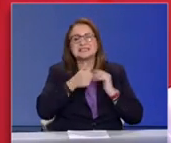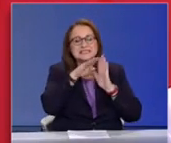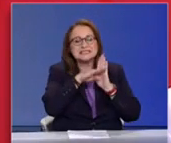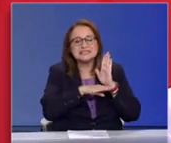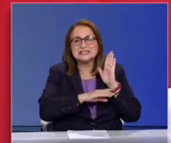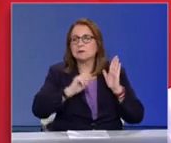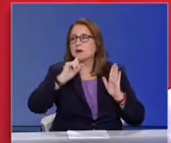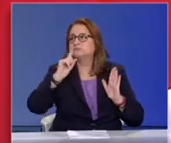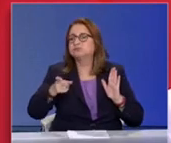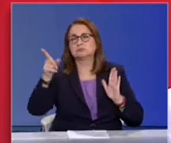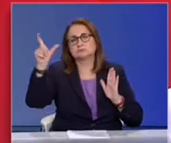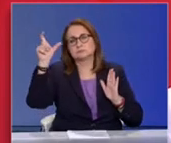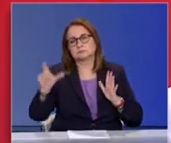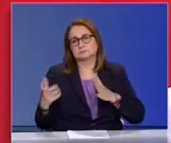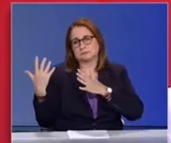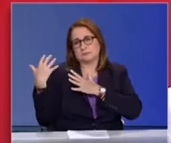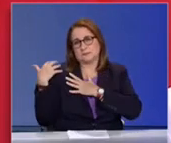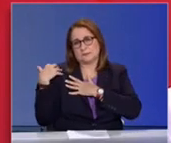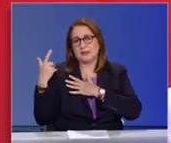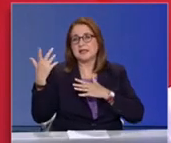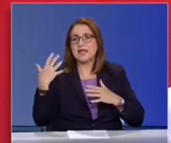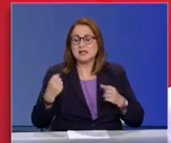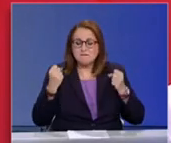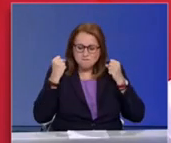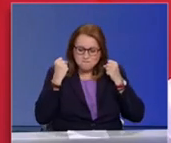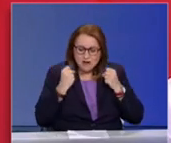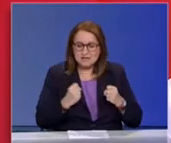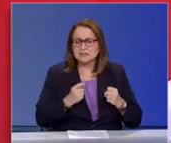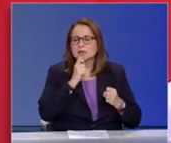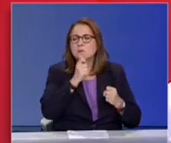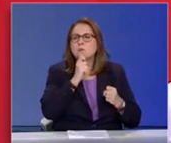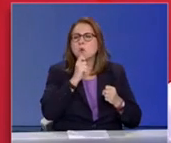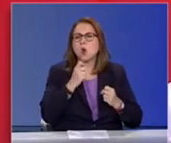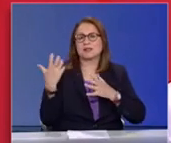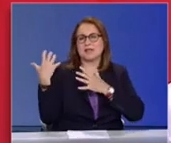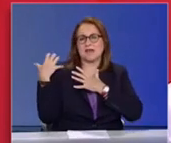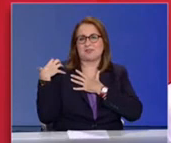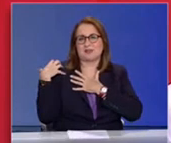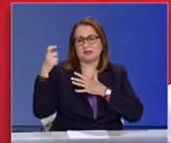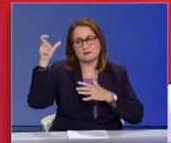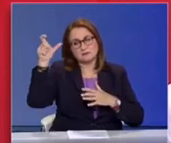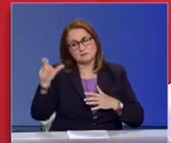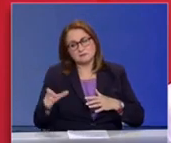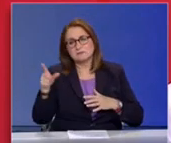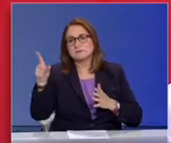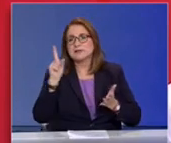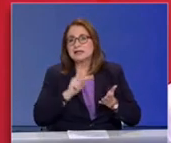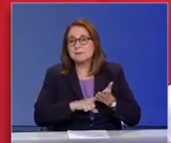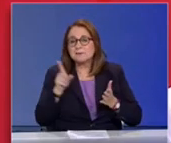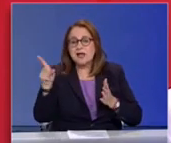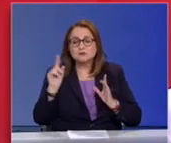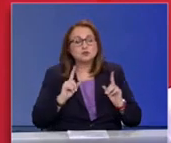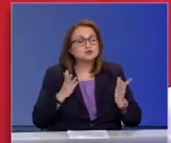βασική πολιτική ευθύνη του την ώρα να κατανείμει τις ευθύνες στην